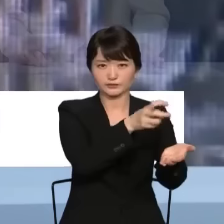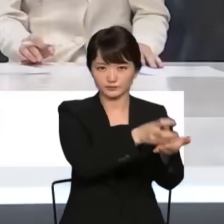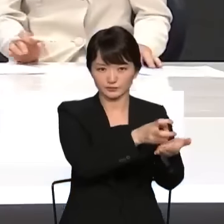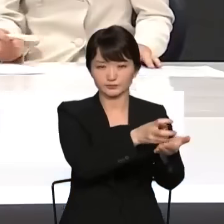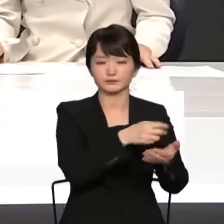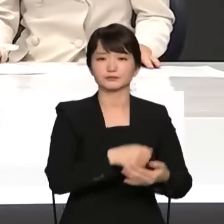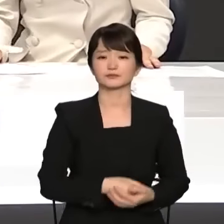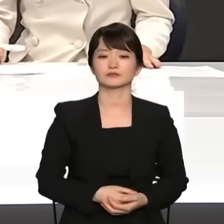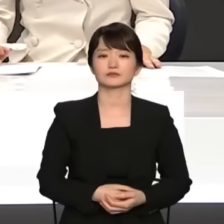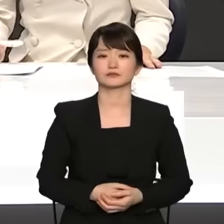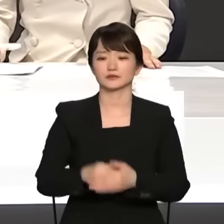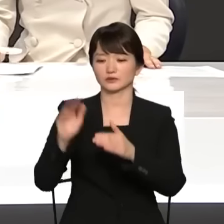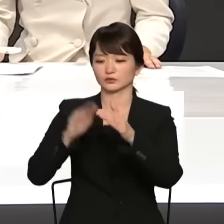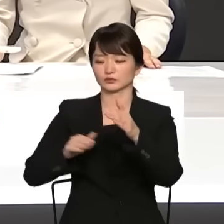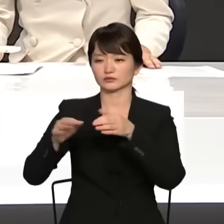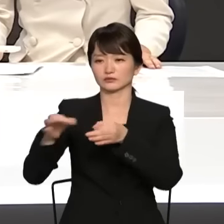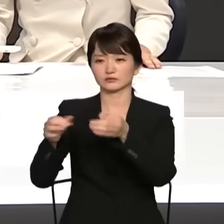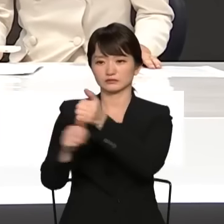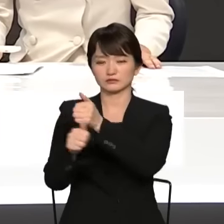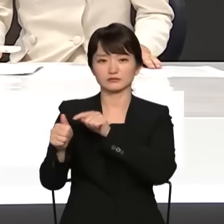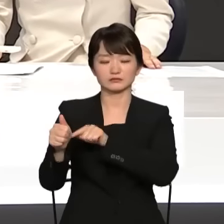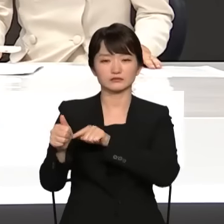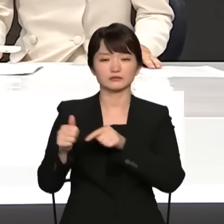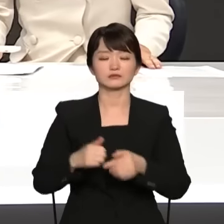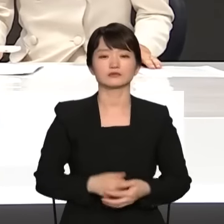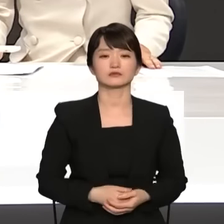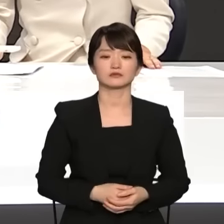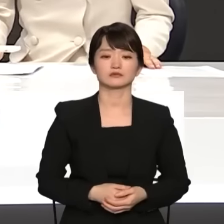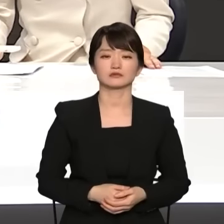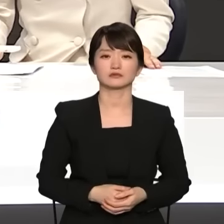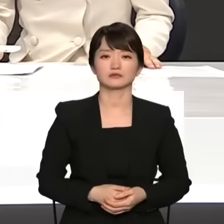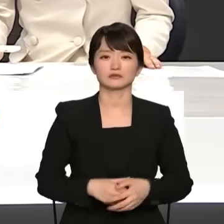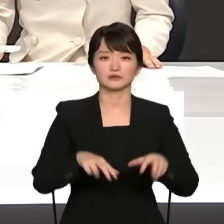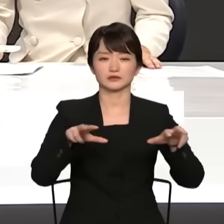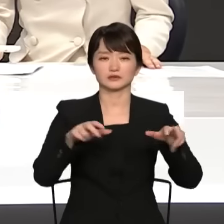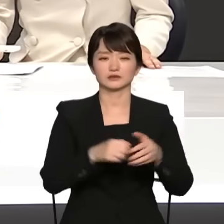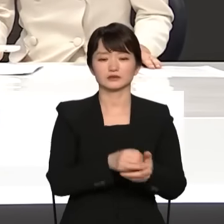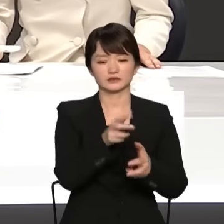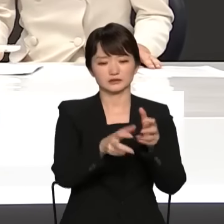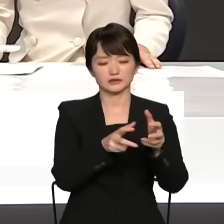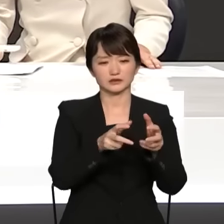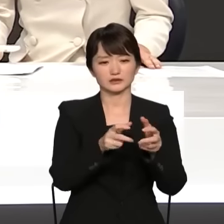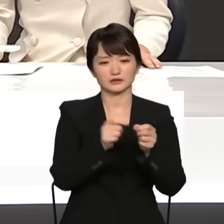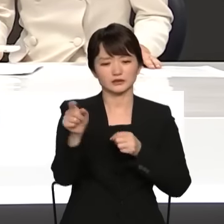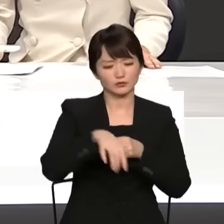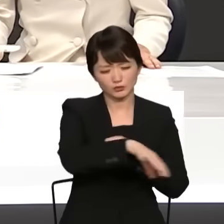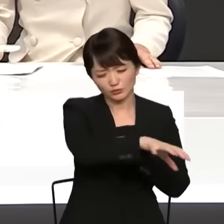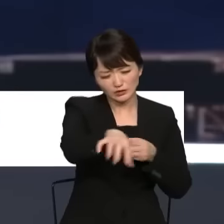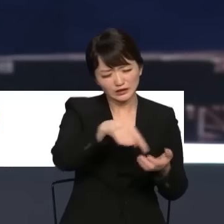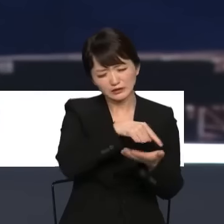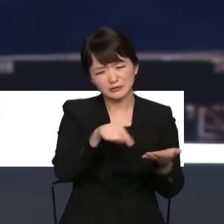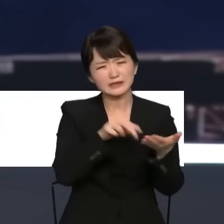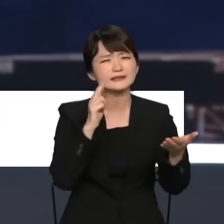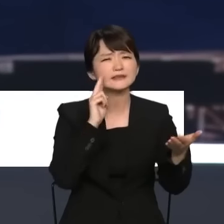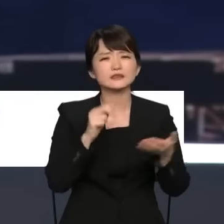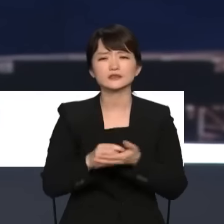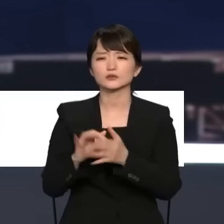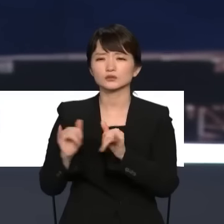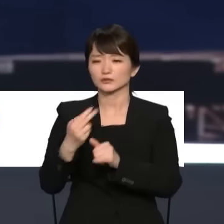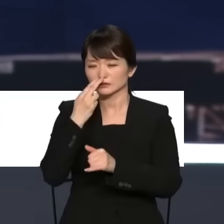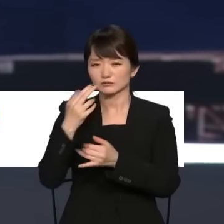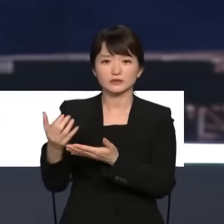그래서 공정위에서 현재 산업계 전반에 미치는 영향이 크다는 이유로 국민의 생명을